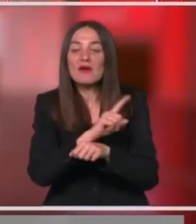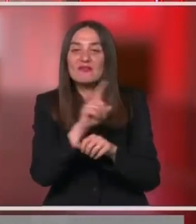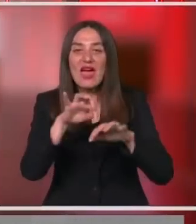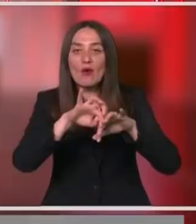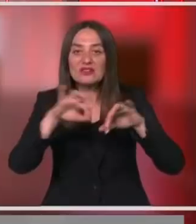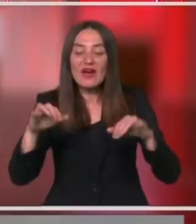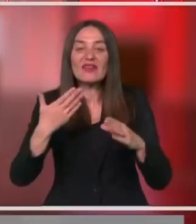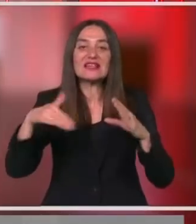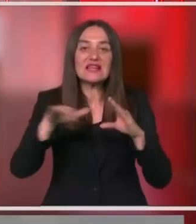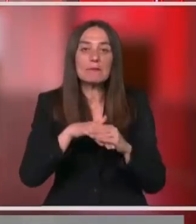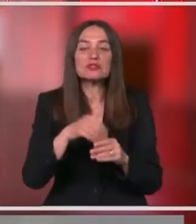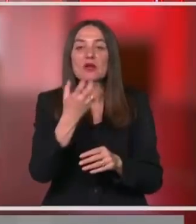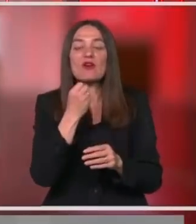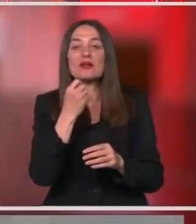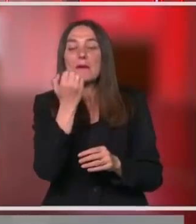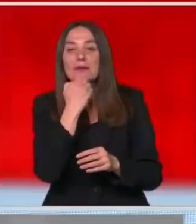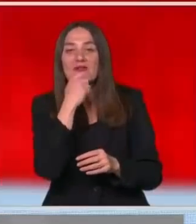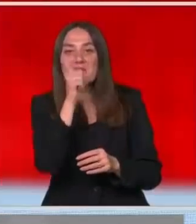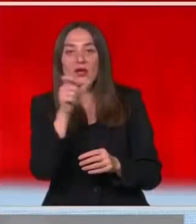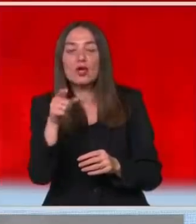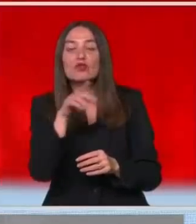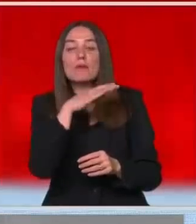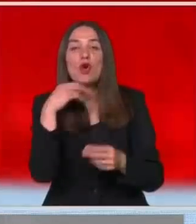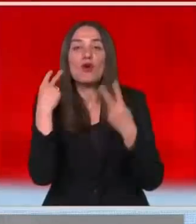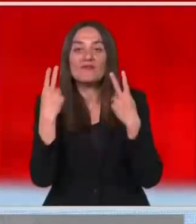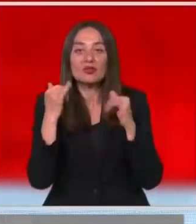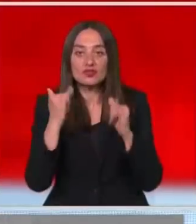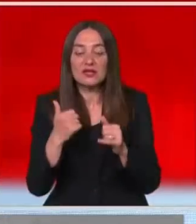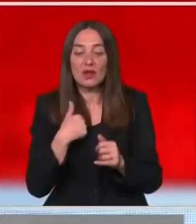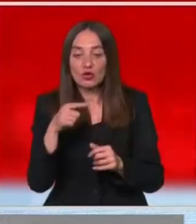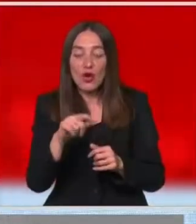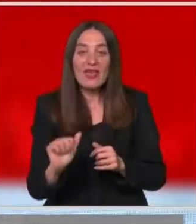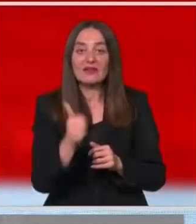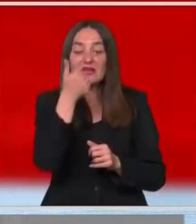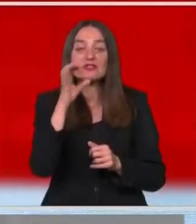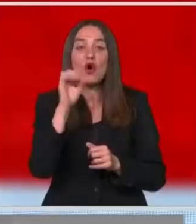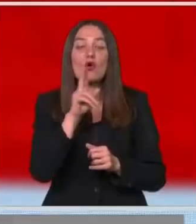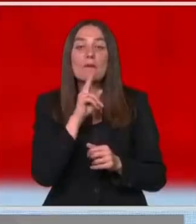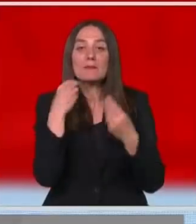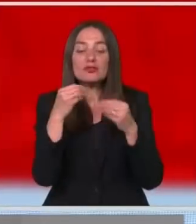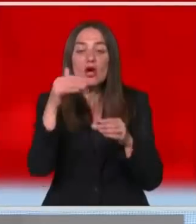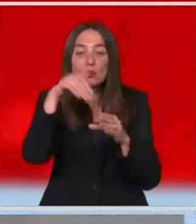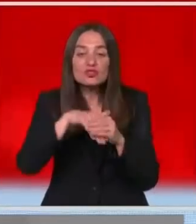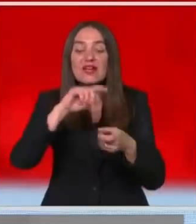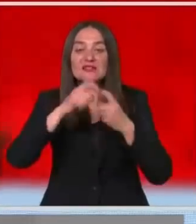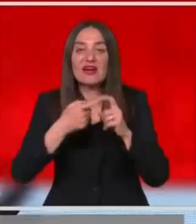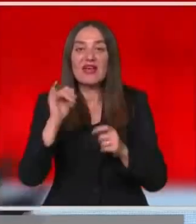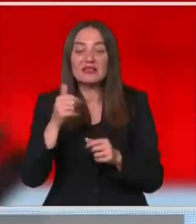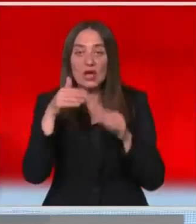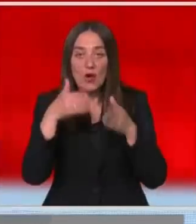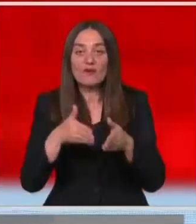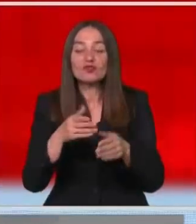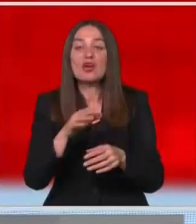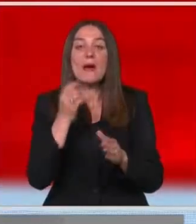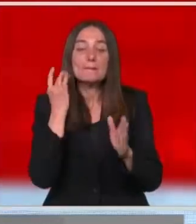odvajaju zaposlene od privrednih subjekata. To je jako važno sada, da postignemo to jedinstvo o kome pričam. Ali suština stvari jeste, ovo će